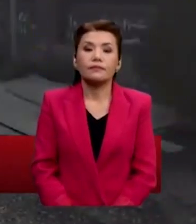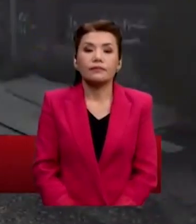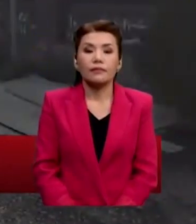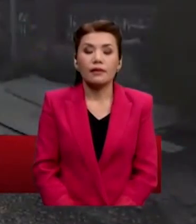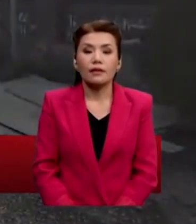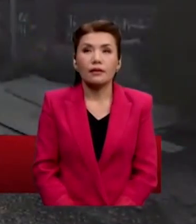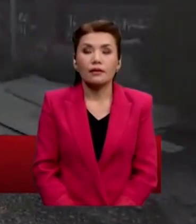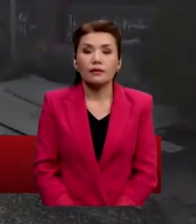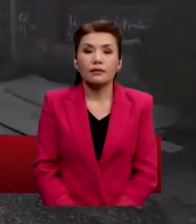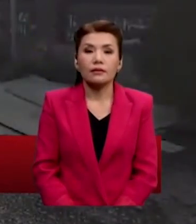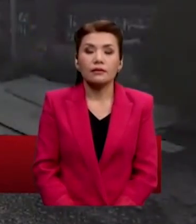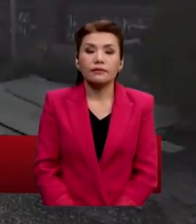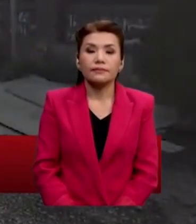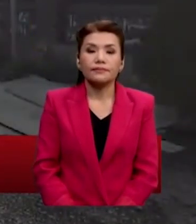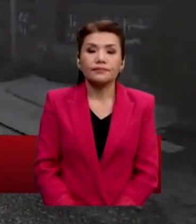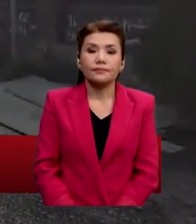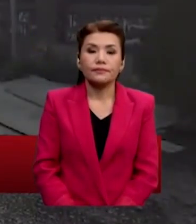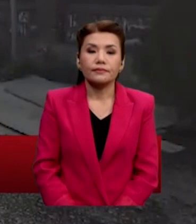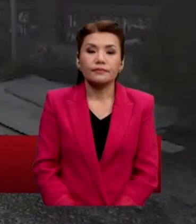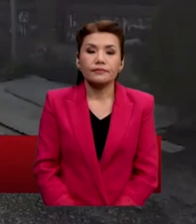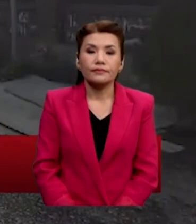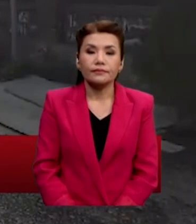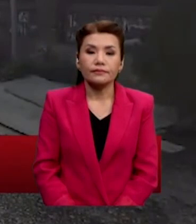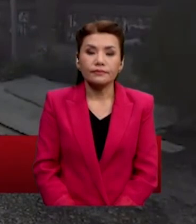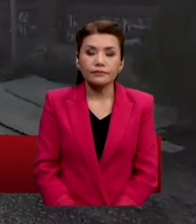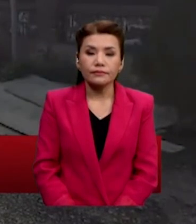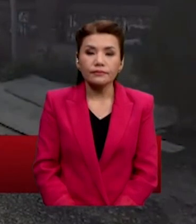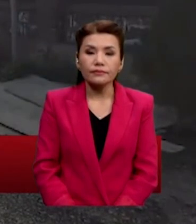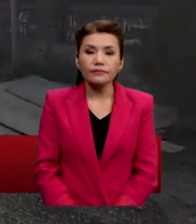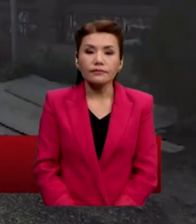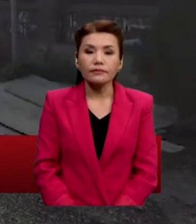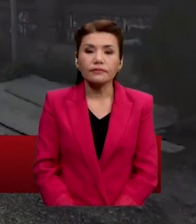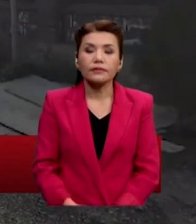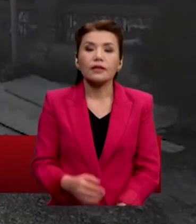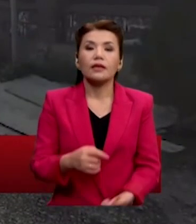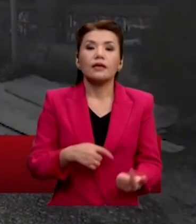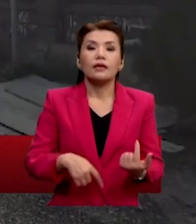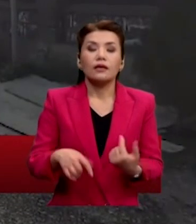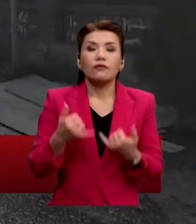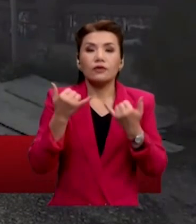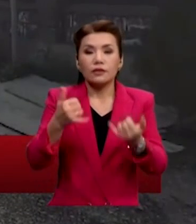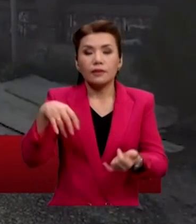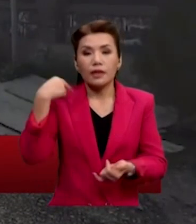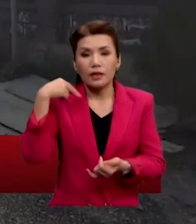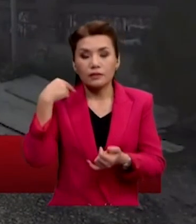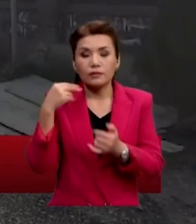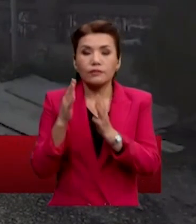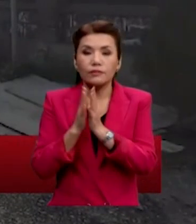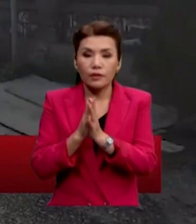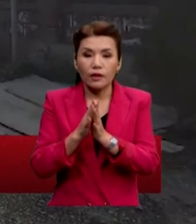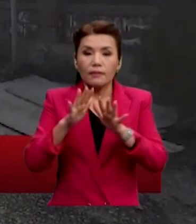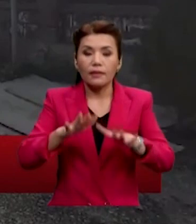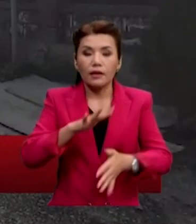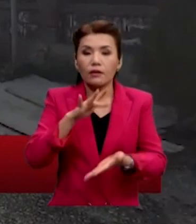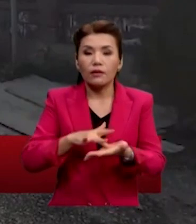Уважаемый господин президент Касым Жомарт Емельевич, мы законные владельцы домов и участков, расположенных в